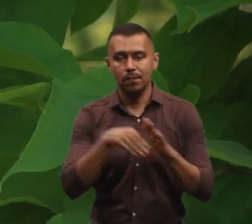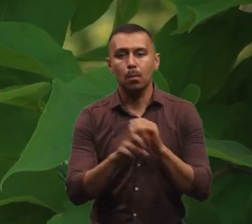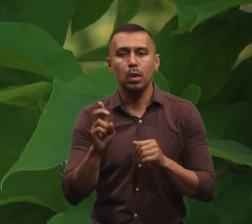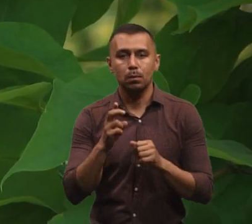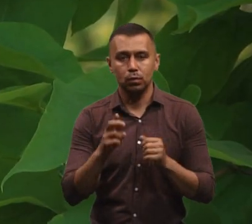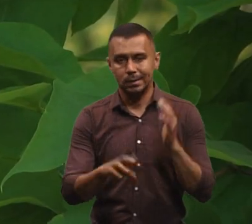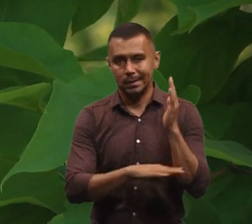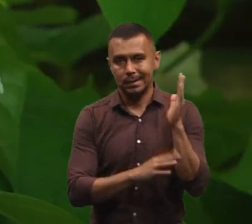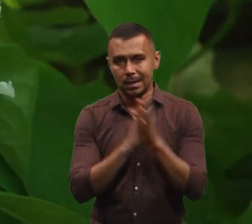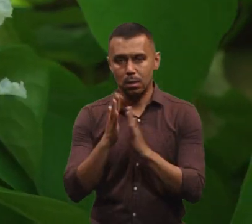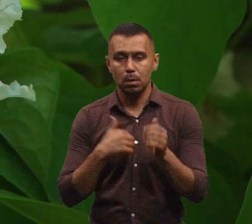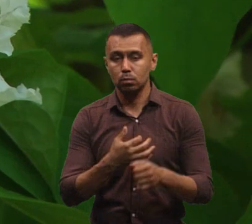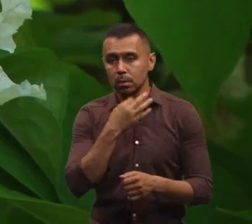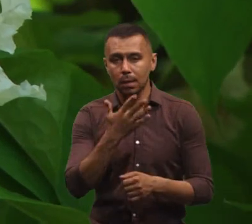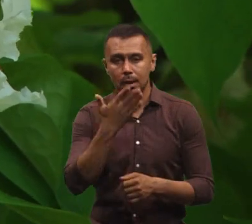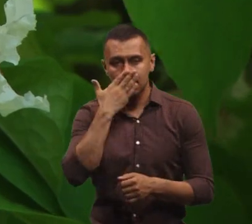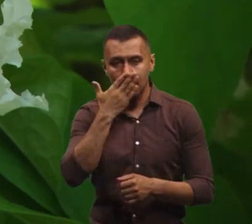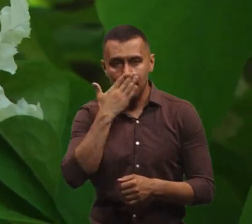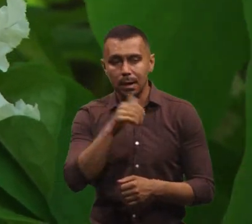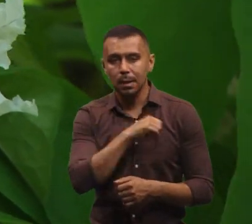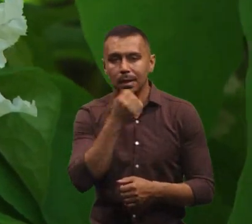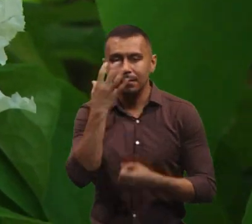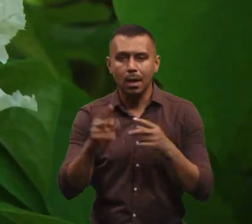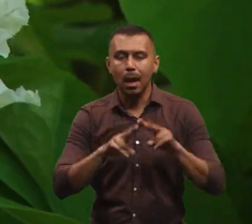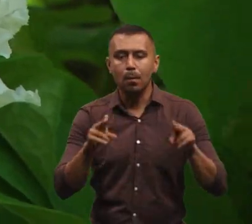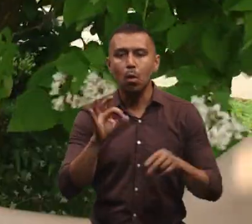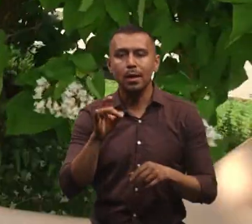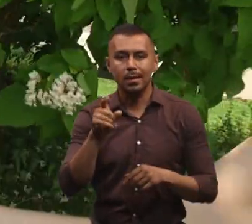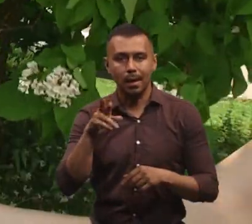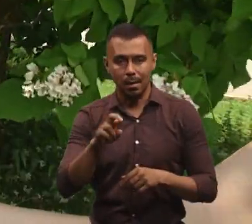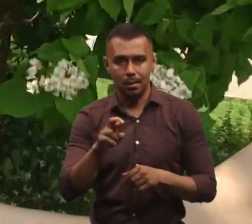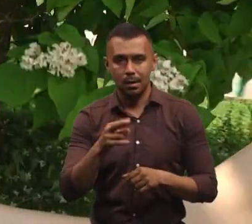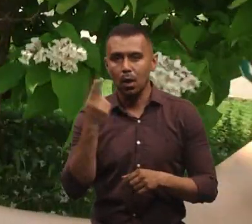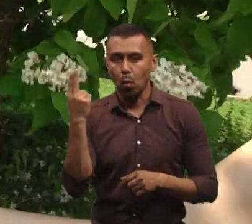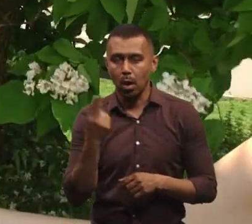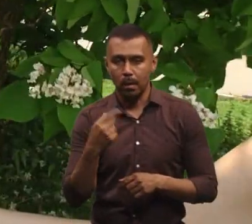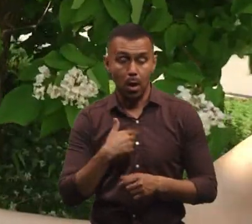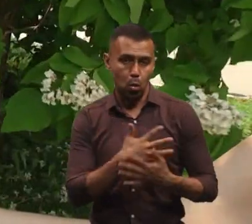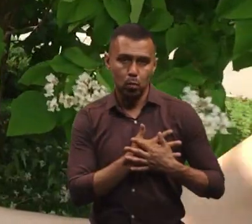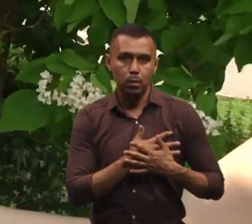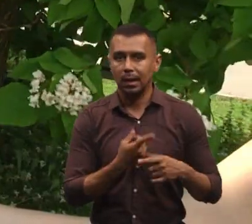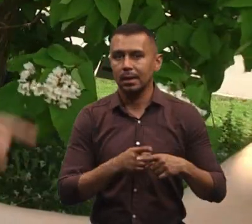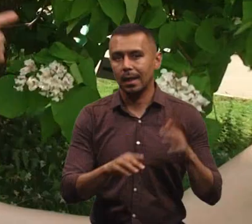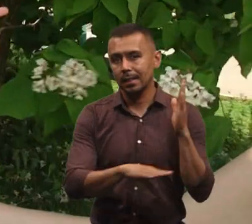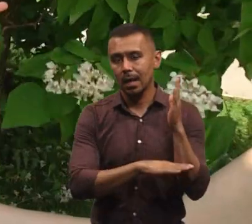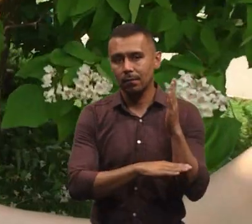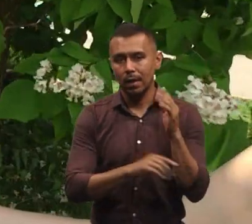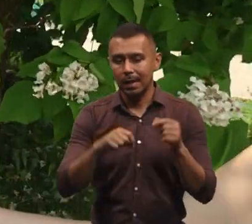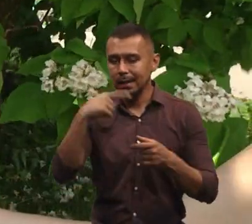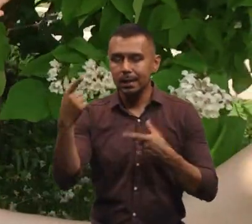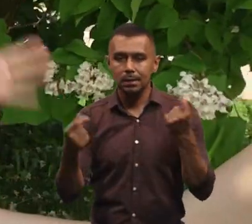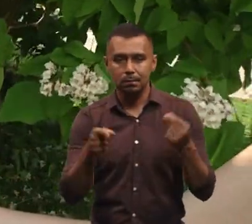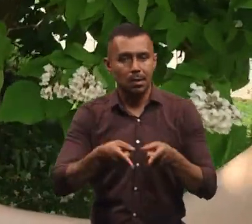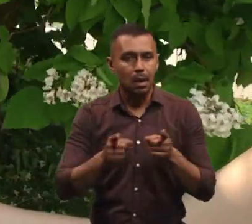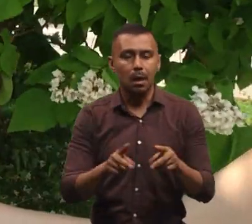саду. Мені дуже подобається тут запах і сам цвіт, мені схожий на орхідею кольором. Ну, я люблю це дерево саме, і листя тут, ну,